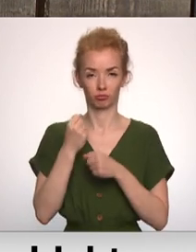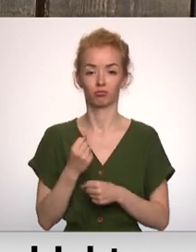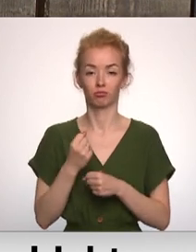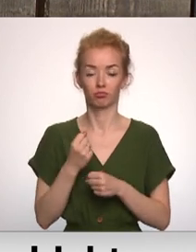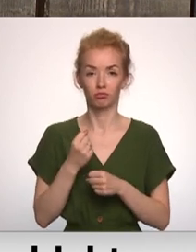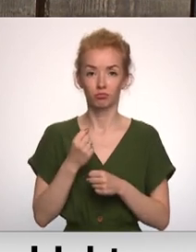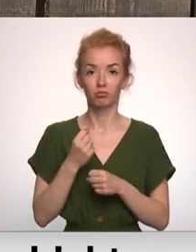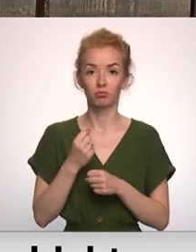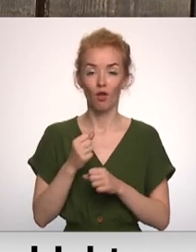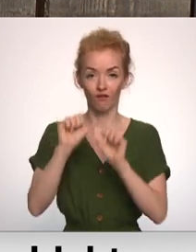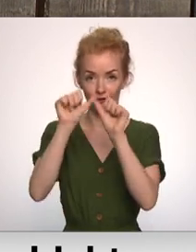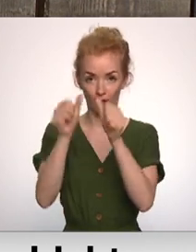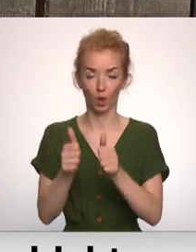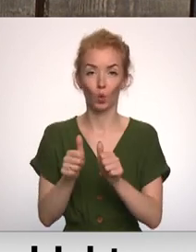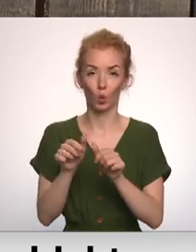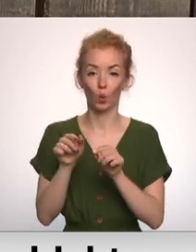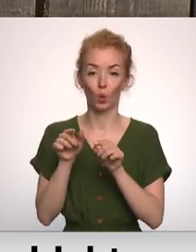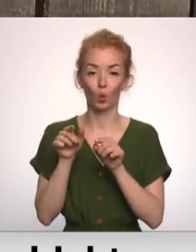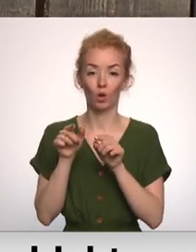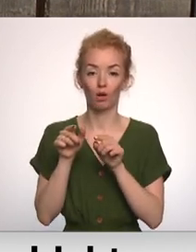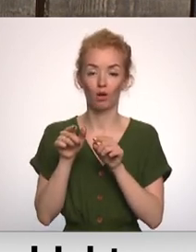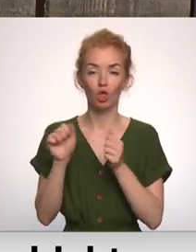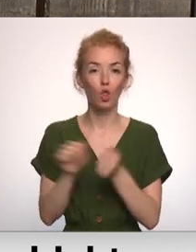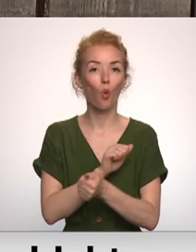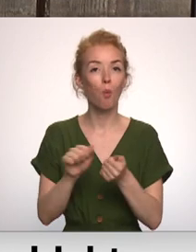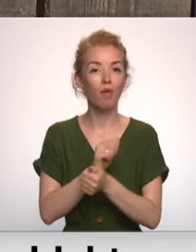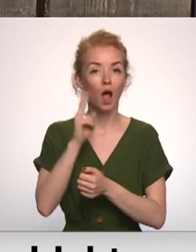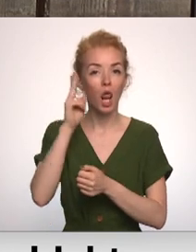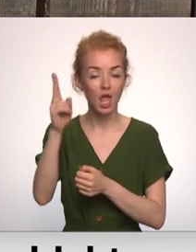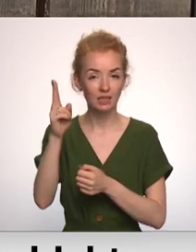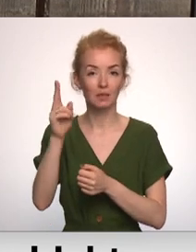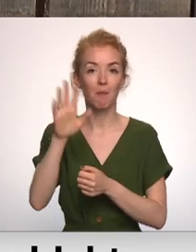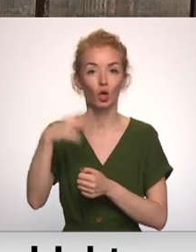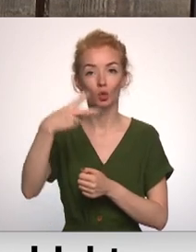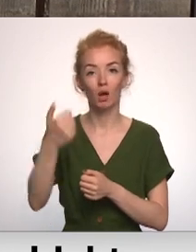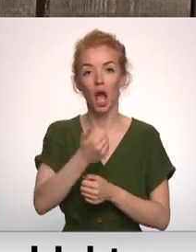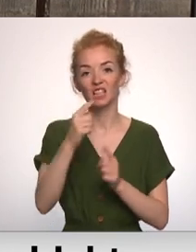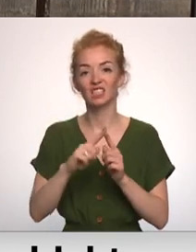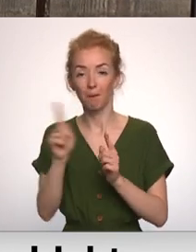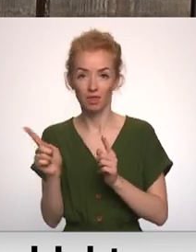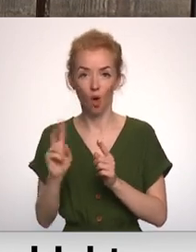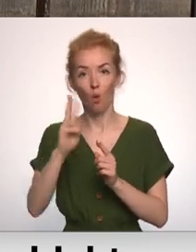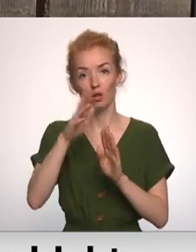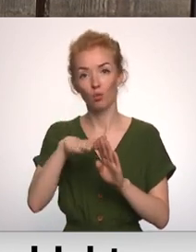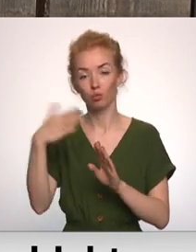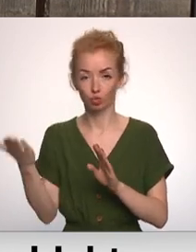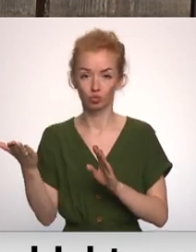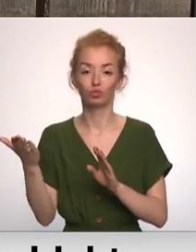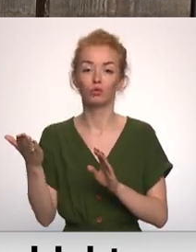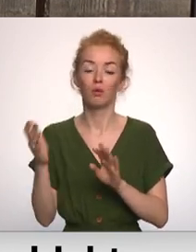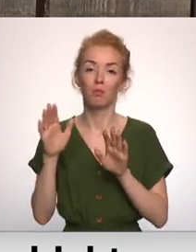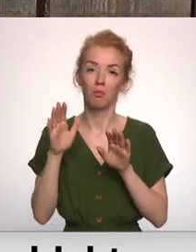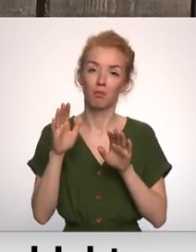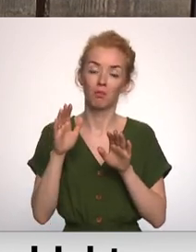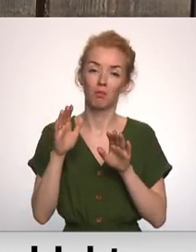karēvja figūra, kā dokumentāla liecība par 20. Gadsimta otras puses batālijas žanra.